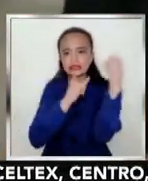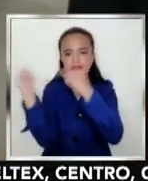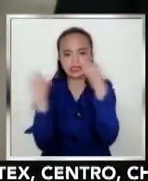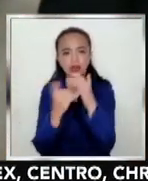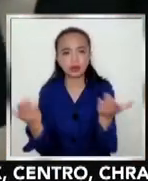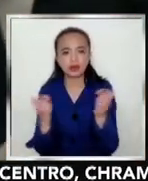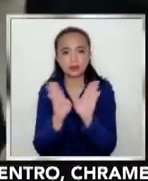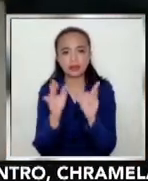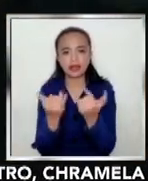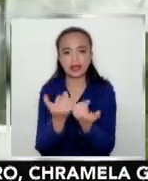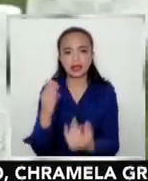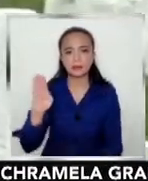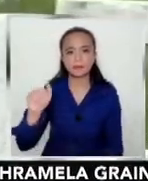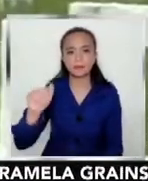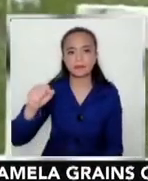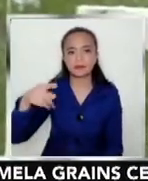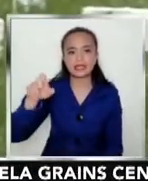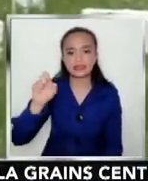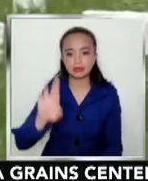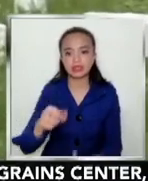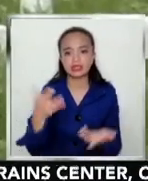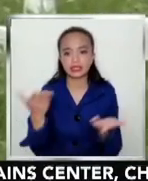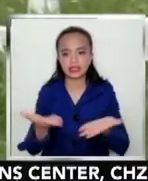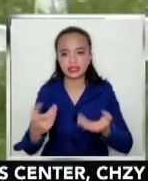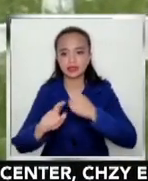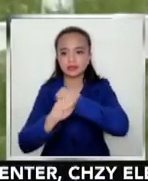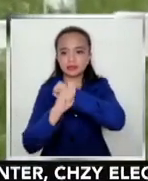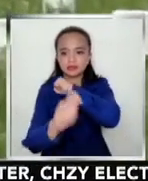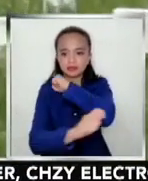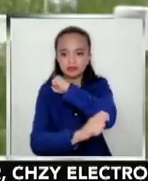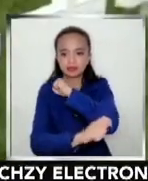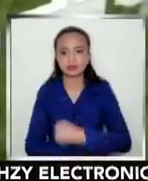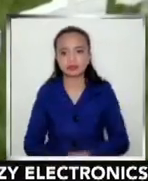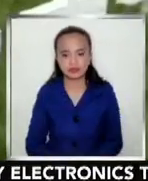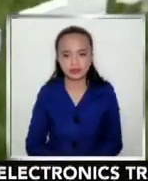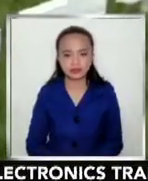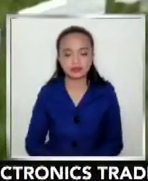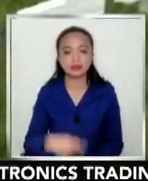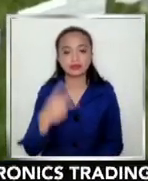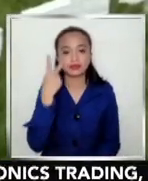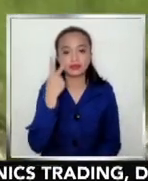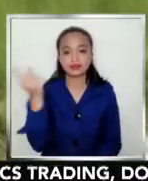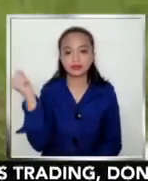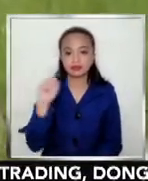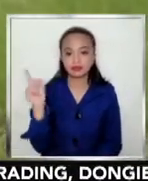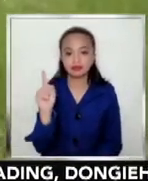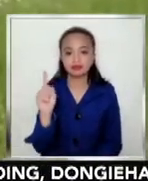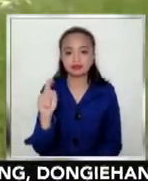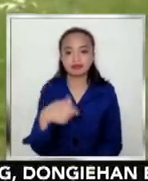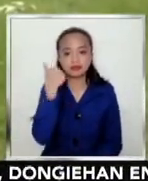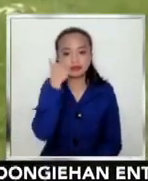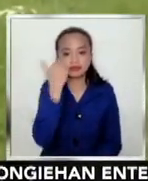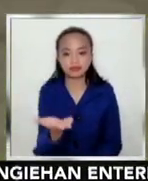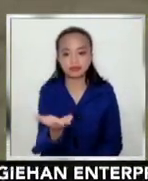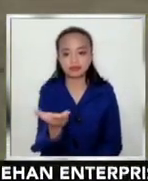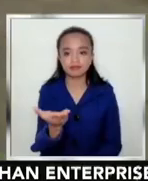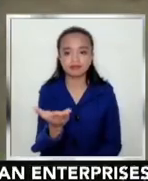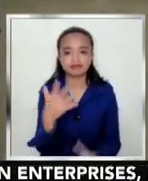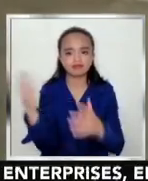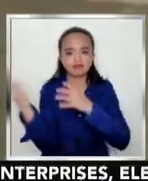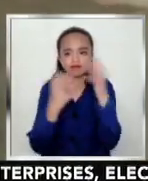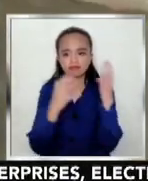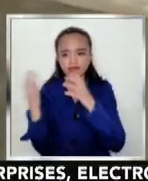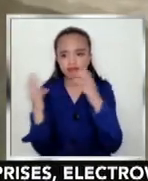sa Tacloban City. Dito inilagak sa mass grave ang mga nasawi sa Super Typhoon Yolanda na humagupit